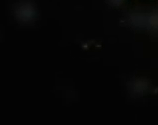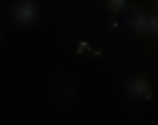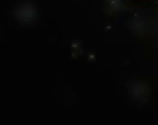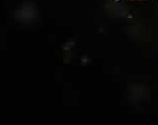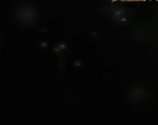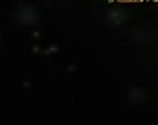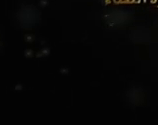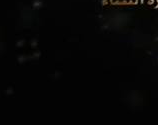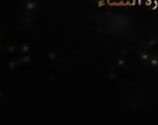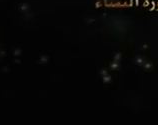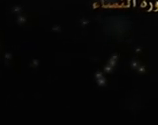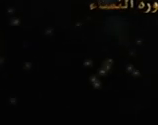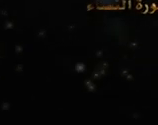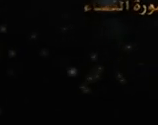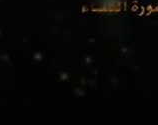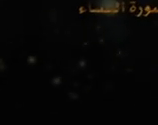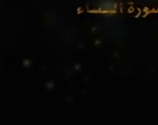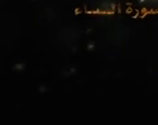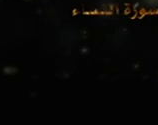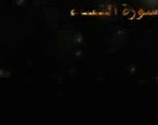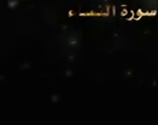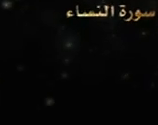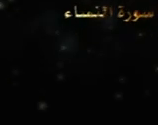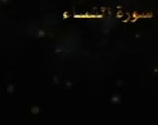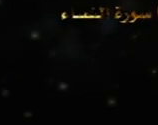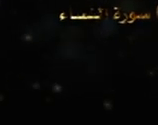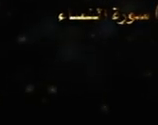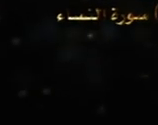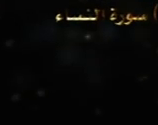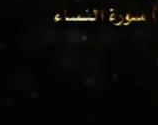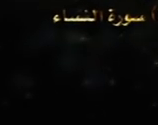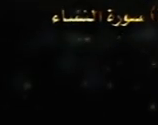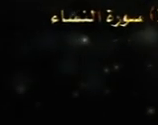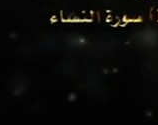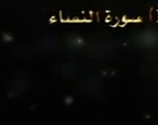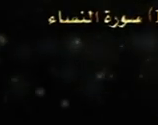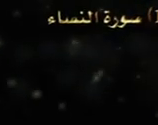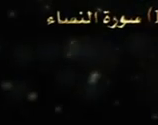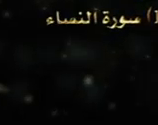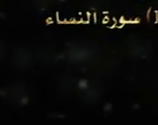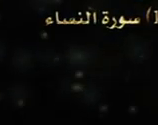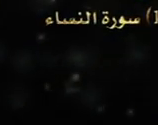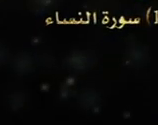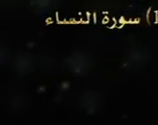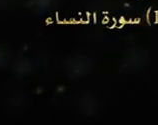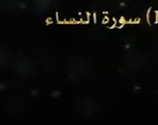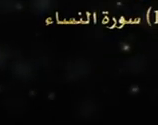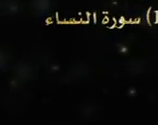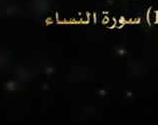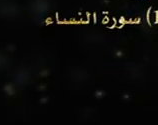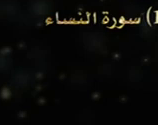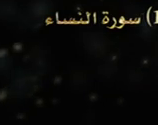بسم الله الرحمن الرحيم ان الصلاه كانت على المؤمنين كتابا موقوتا